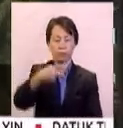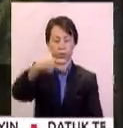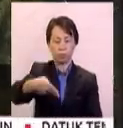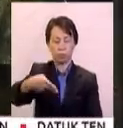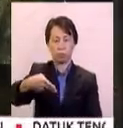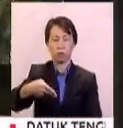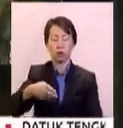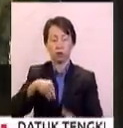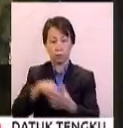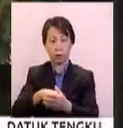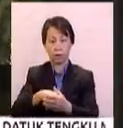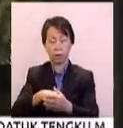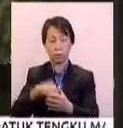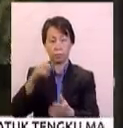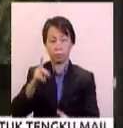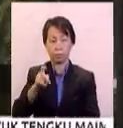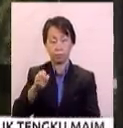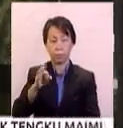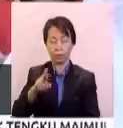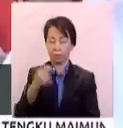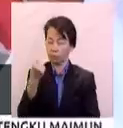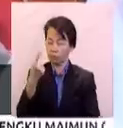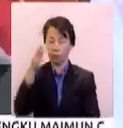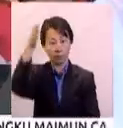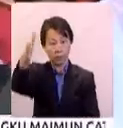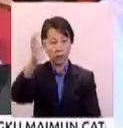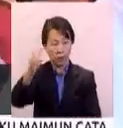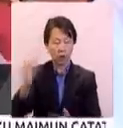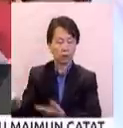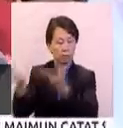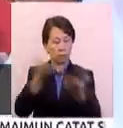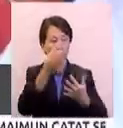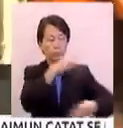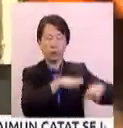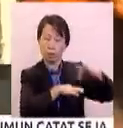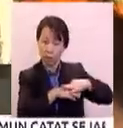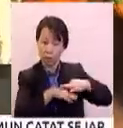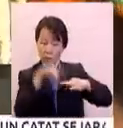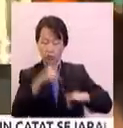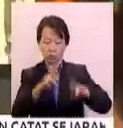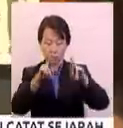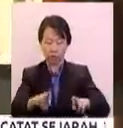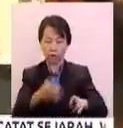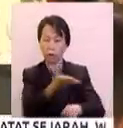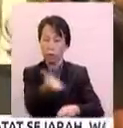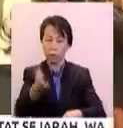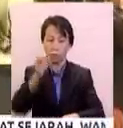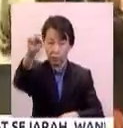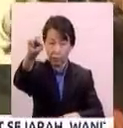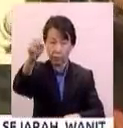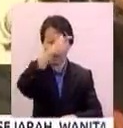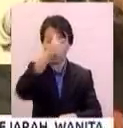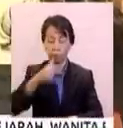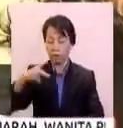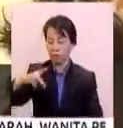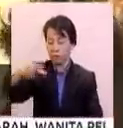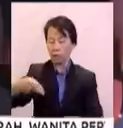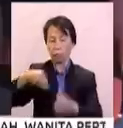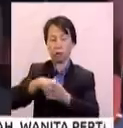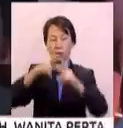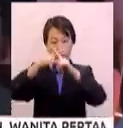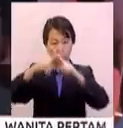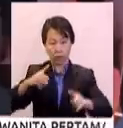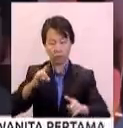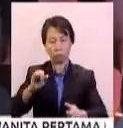Vivian Wong dalam PRK Sandakan 11 Mei depan akan membawa manfaat besar kepada rakyat Sabah. Ini kerana kedudukan PH dalam Dewan